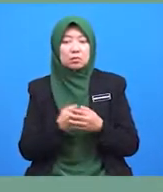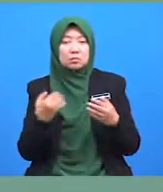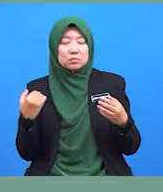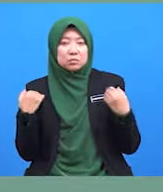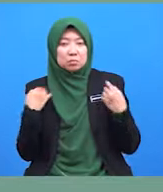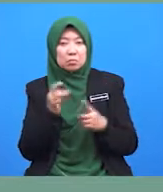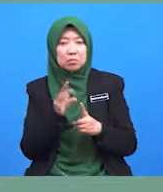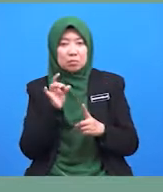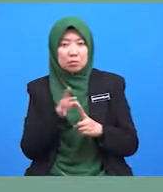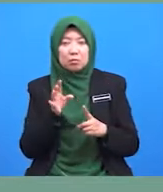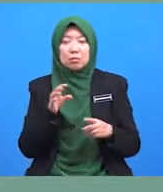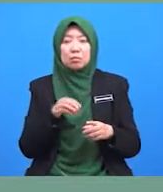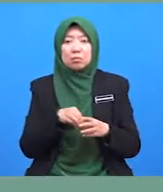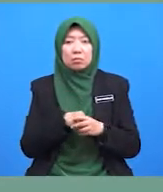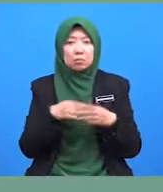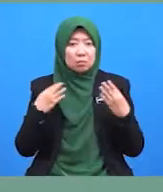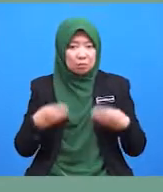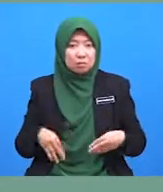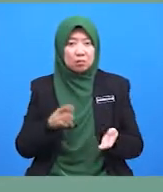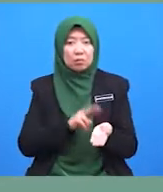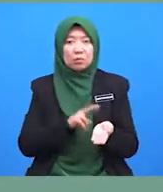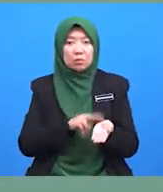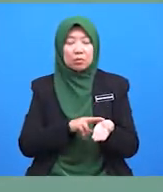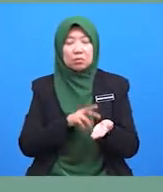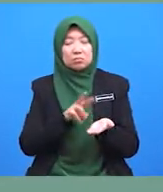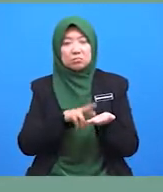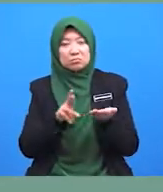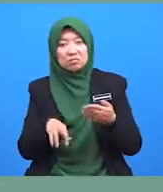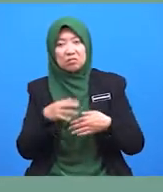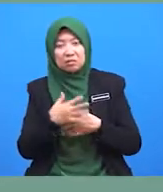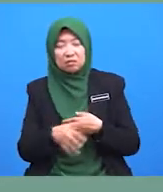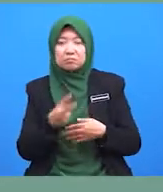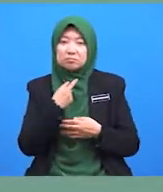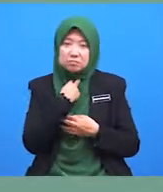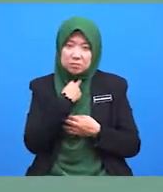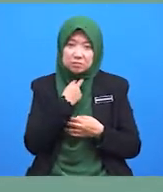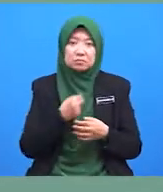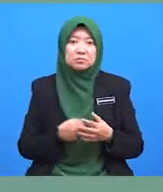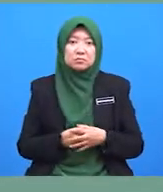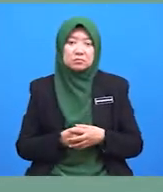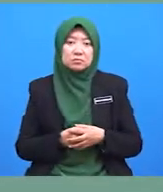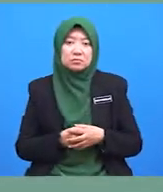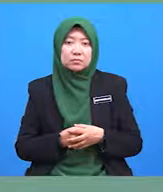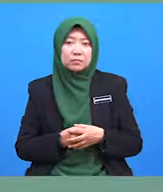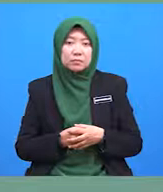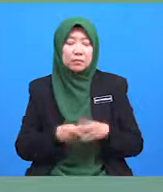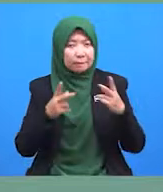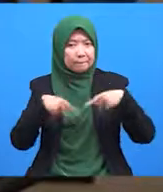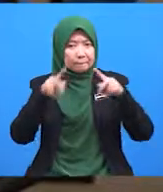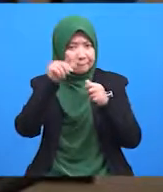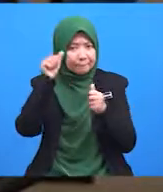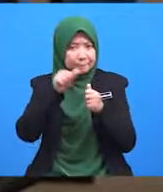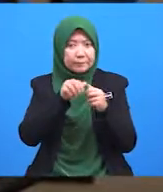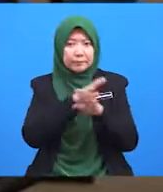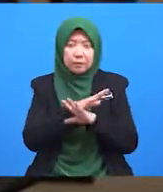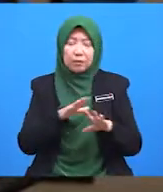di kawasan yang perlu dirawat, tekanan darah rendah dan wanita hamil. Perlu diingatkan